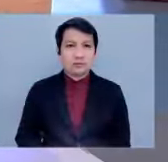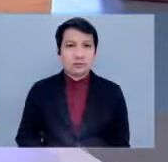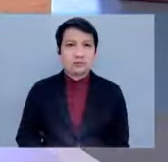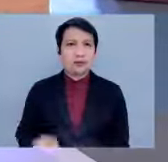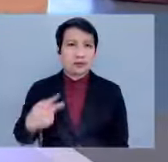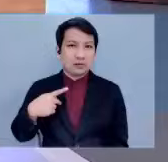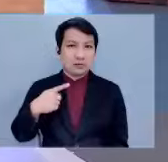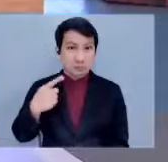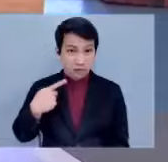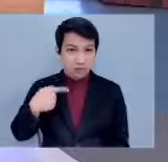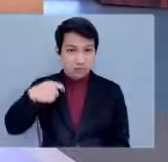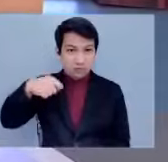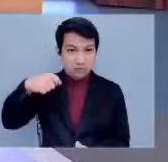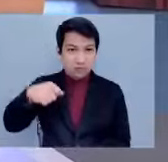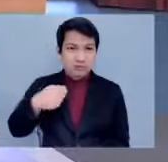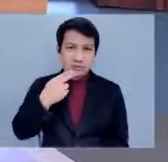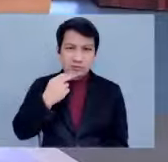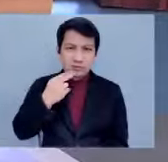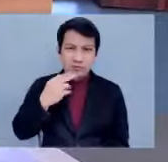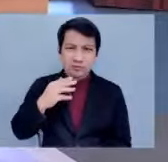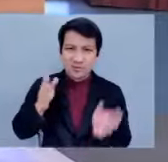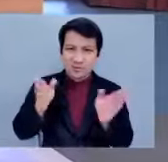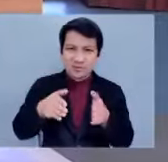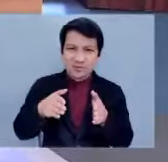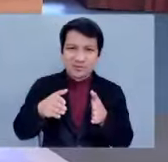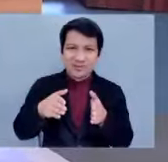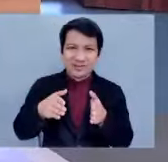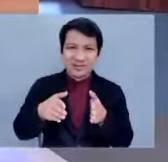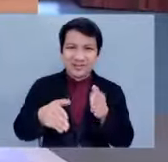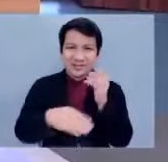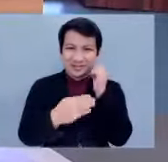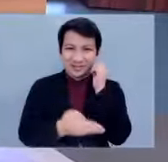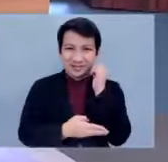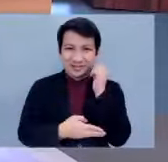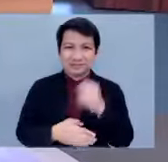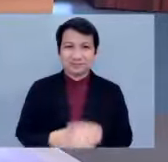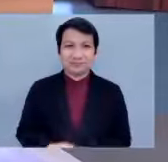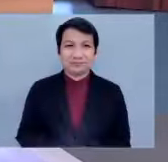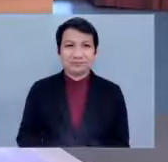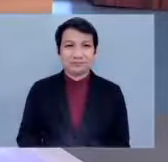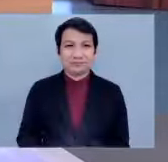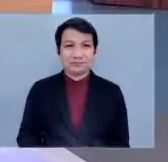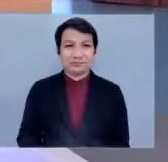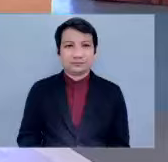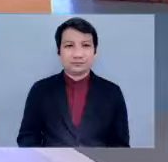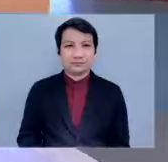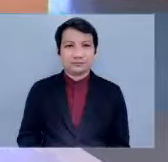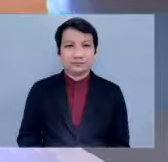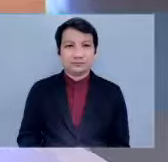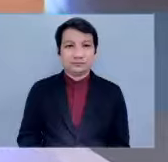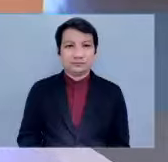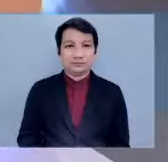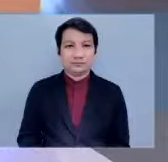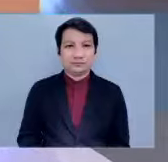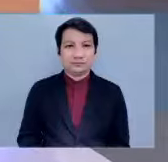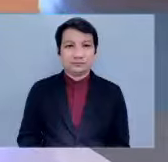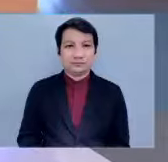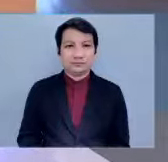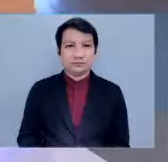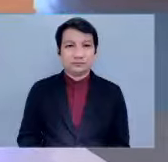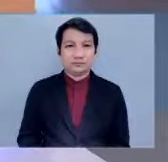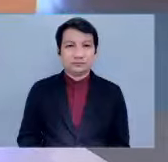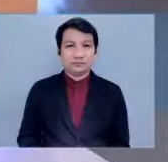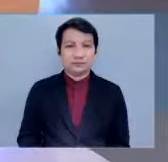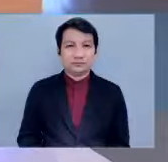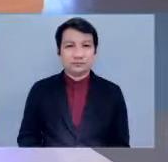Mm-hmm. Pero ang cute kasi may mga maliit ka, yes. Pang mga Gen Z. Yes. Natin. Ano ba itong mga dala mo sa okay, so, kasi yung Gen Z lang